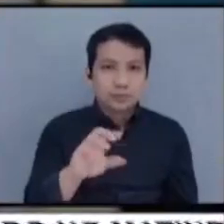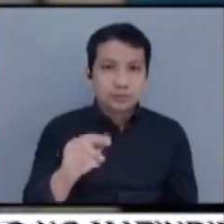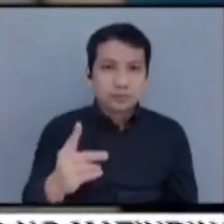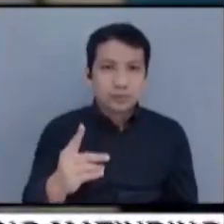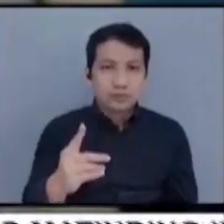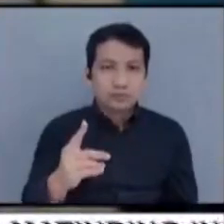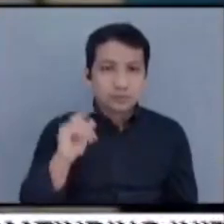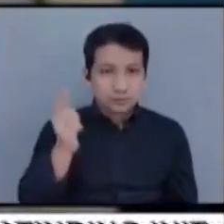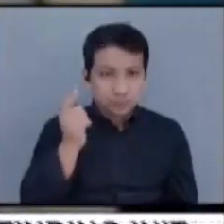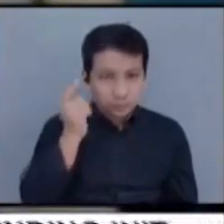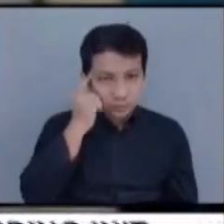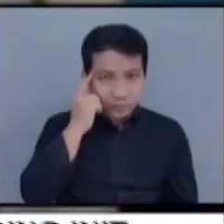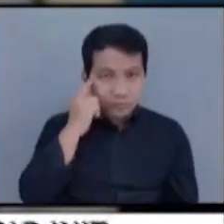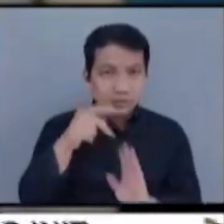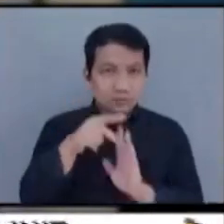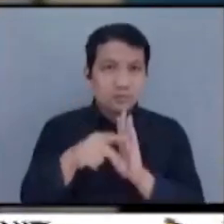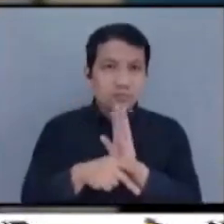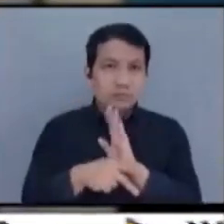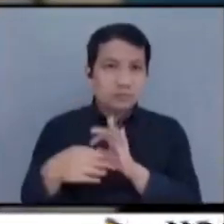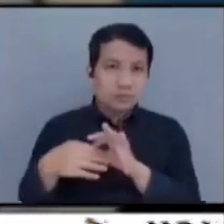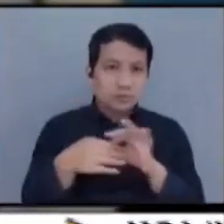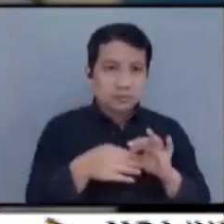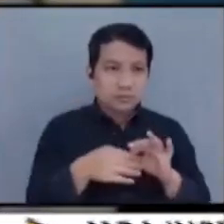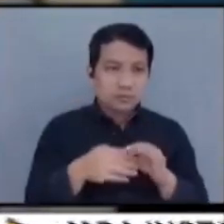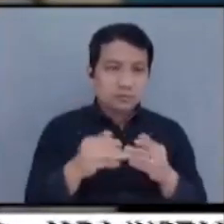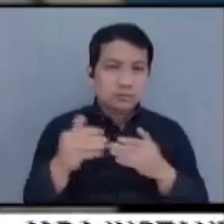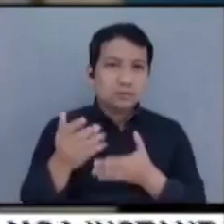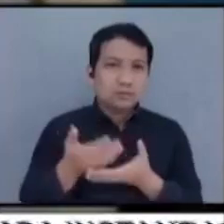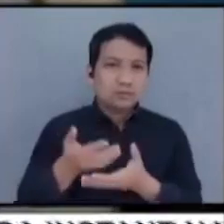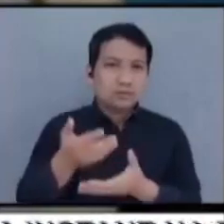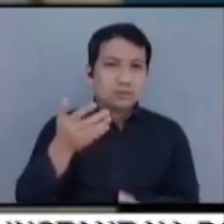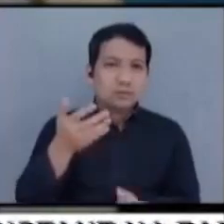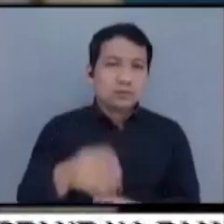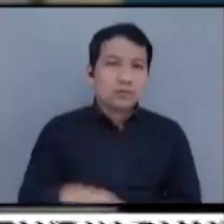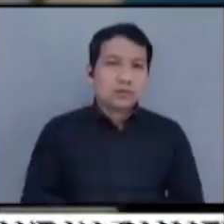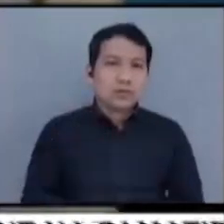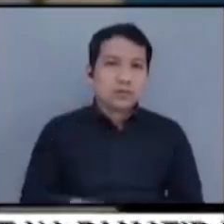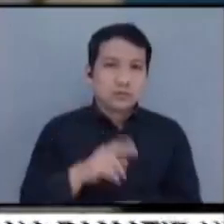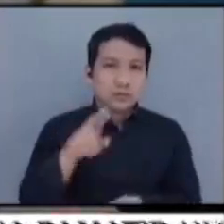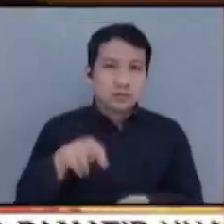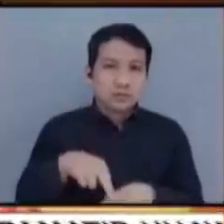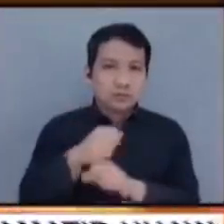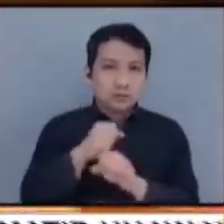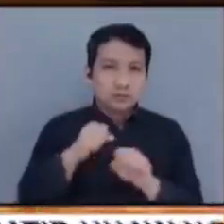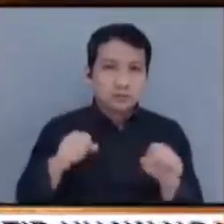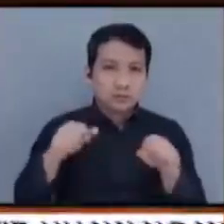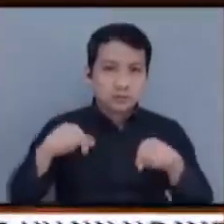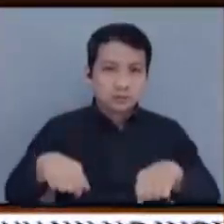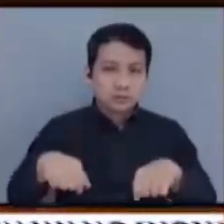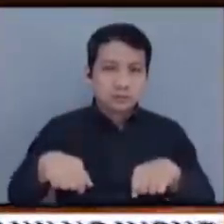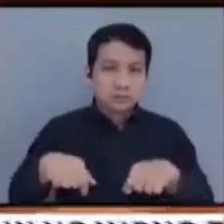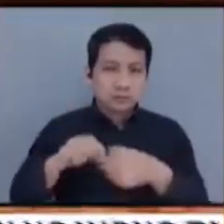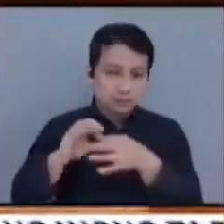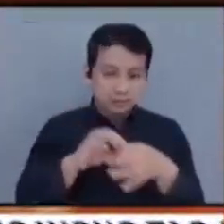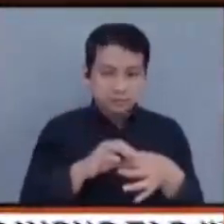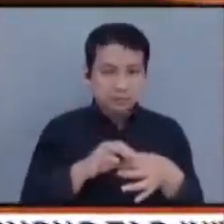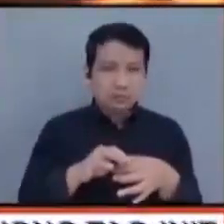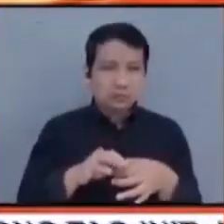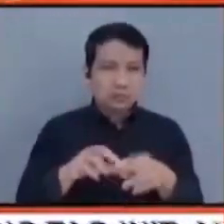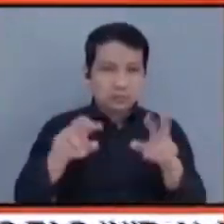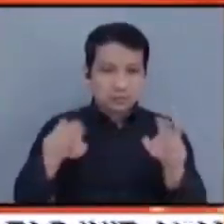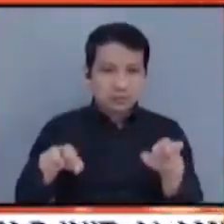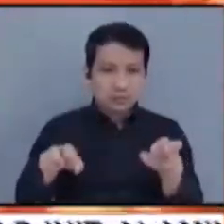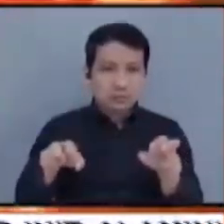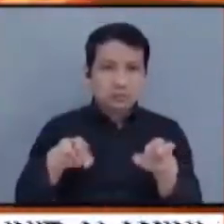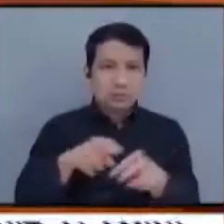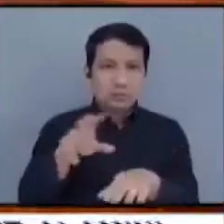on which our continued march to prosperity and regional security are anchored. Nakatakda rin pumasok sa isang kasunduan